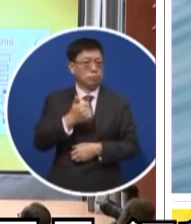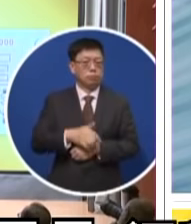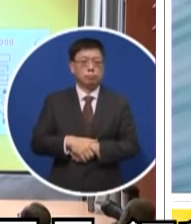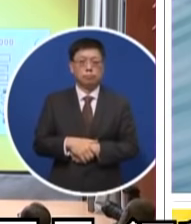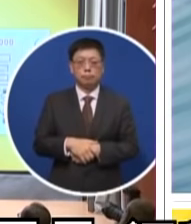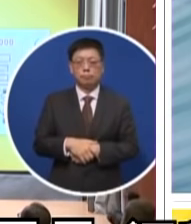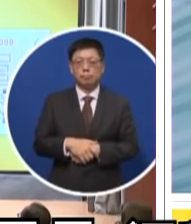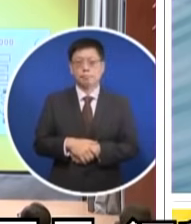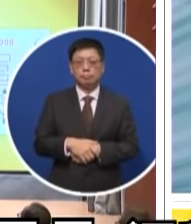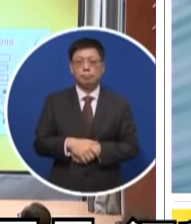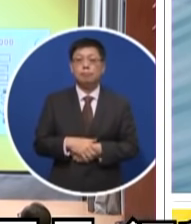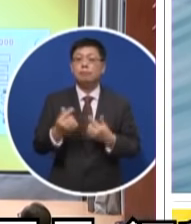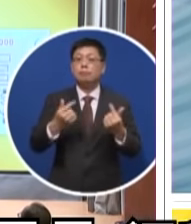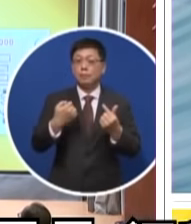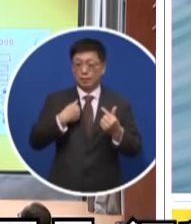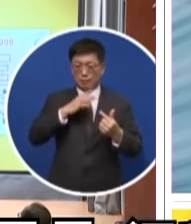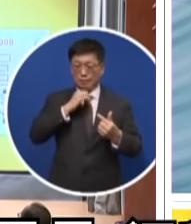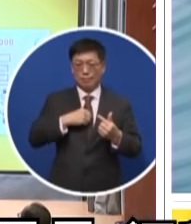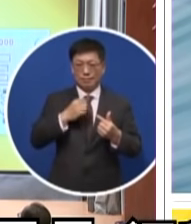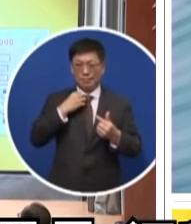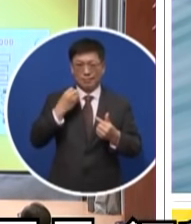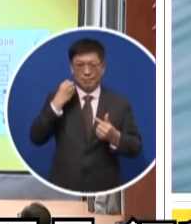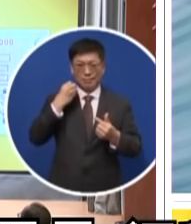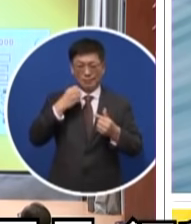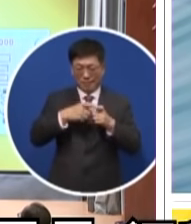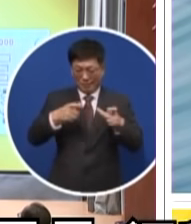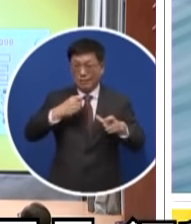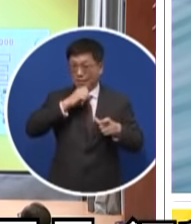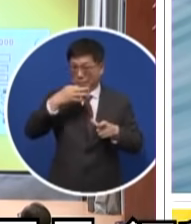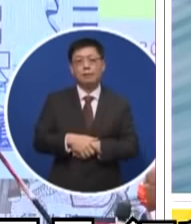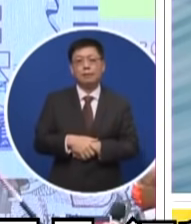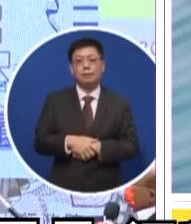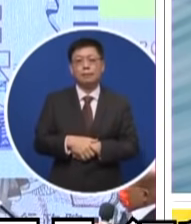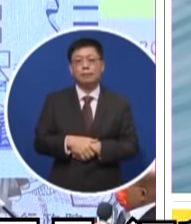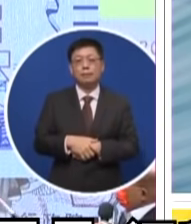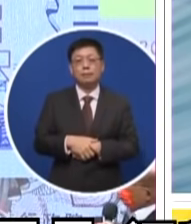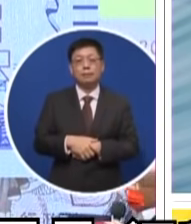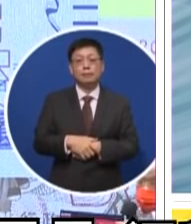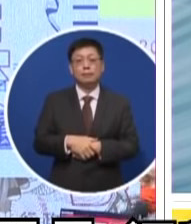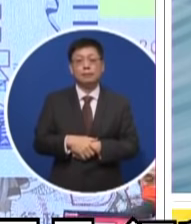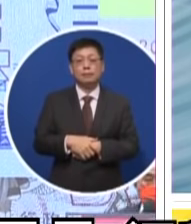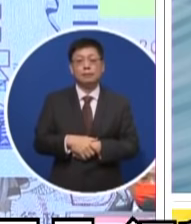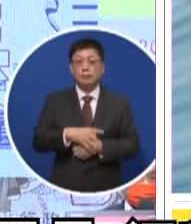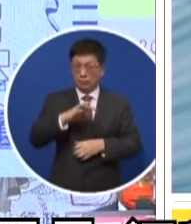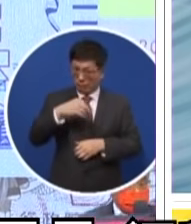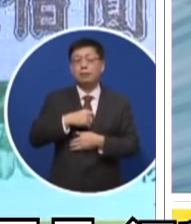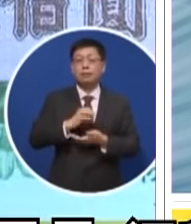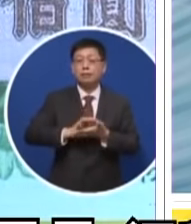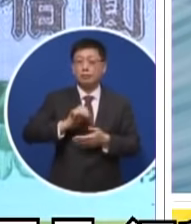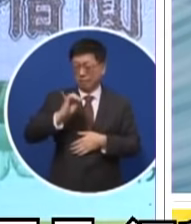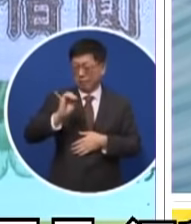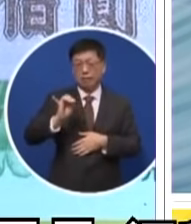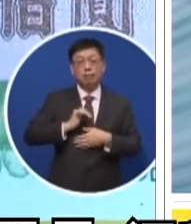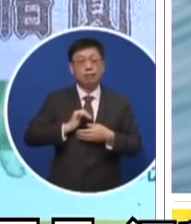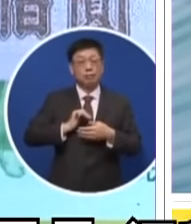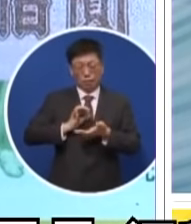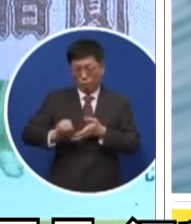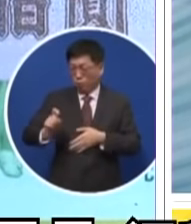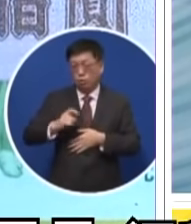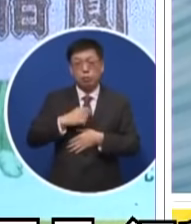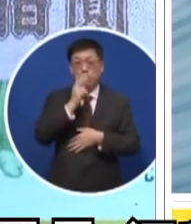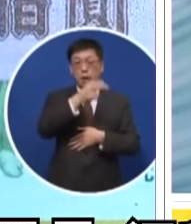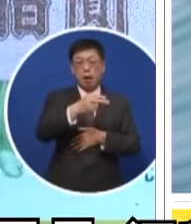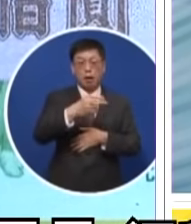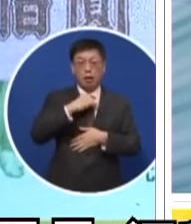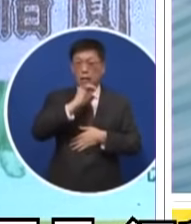啊啦。30多亿呢，不是3500块呢，不是百姓你甲恁分呢？啊，未摕到，就爱先开出去啊！啊，这